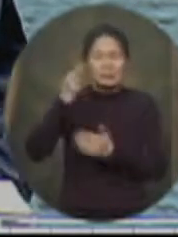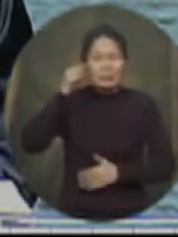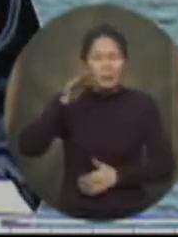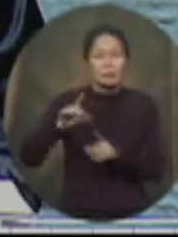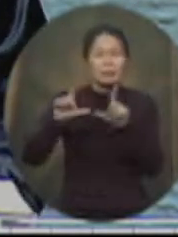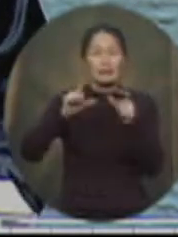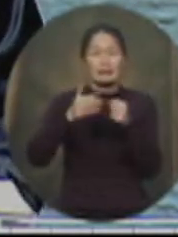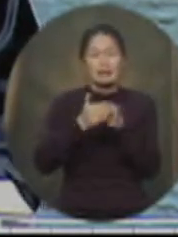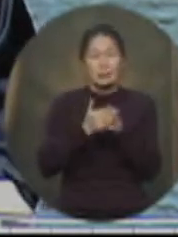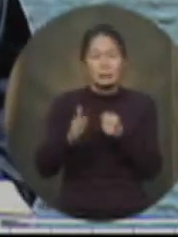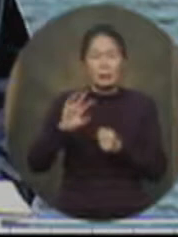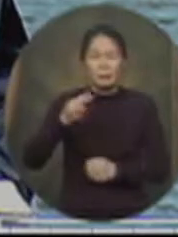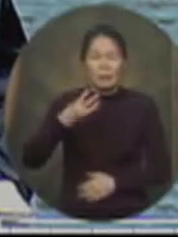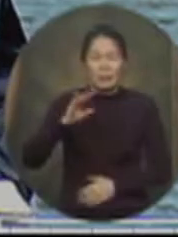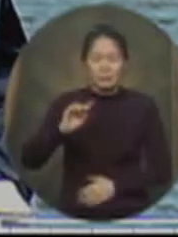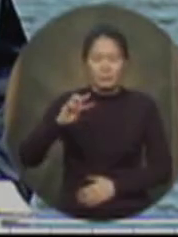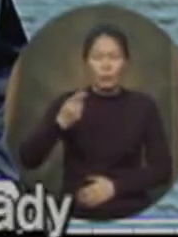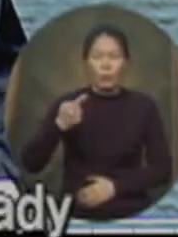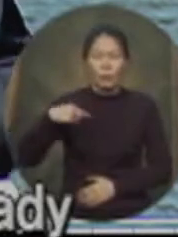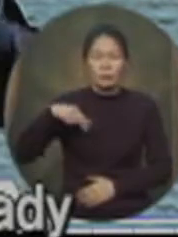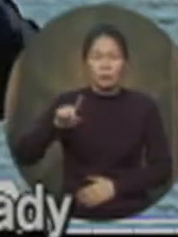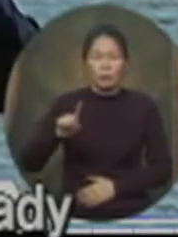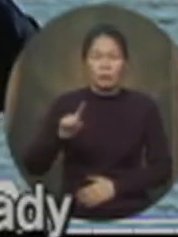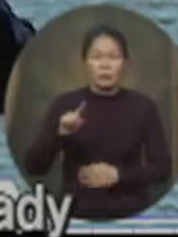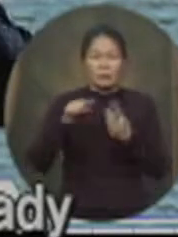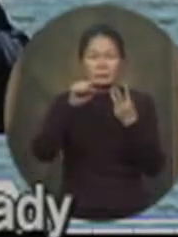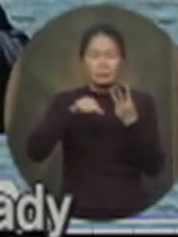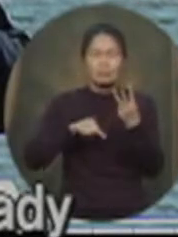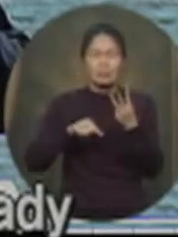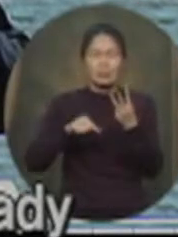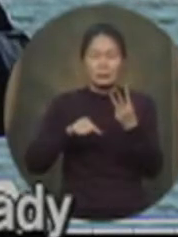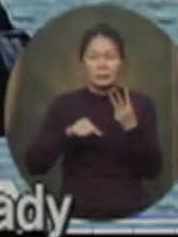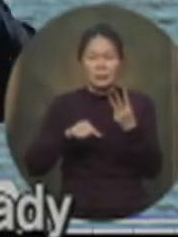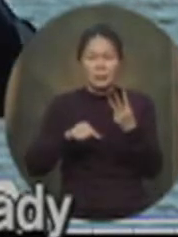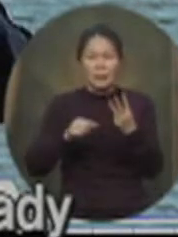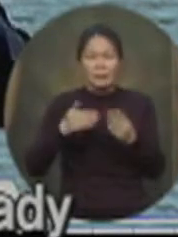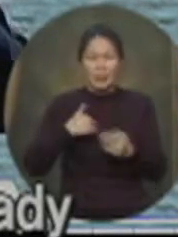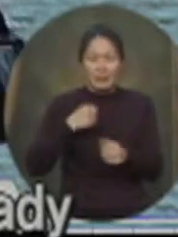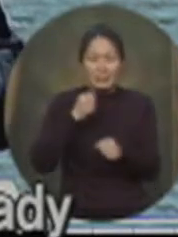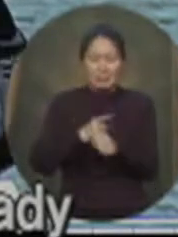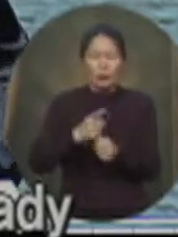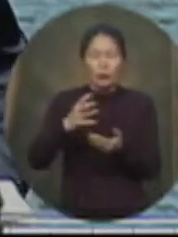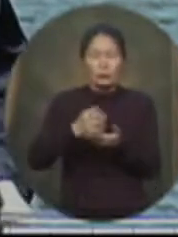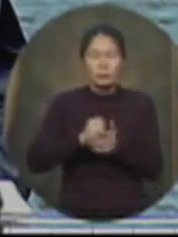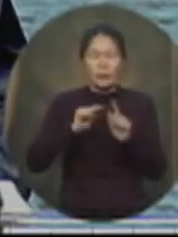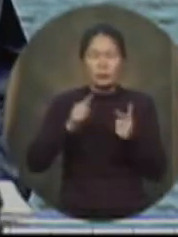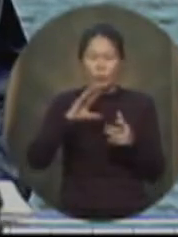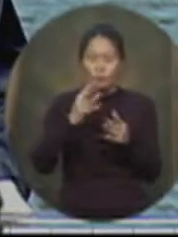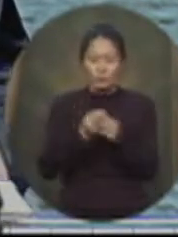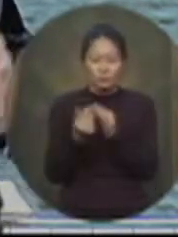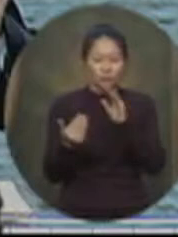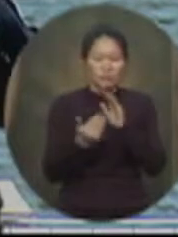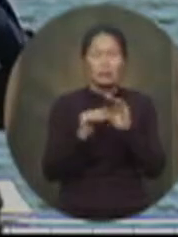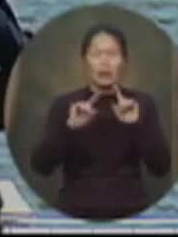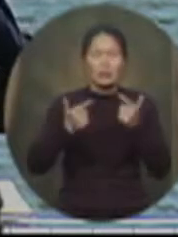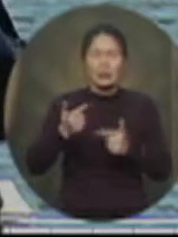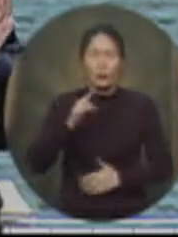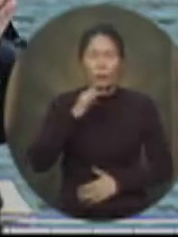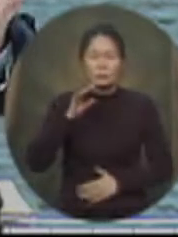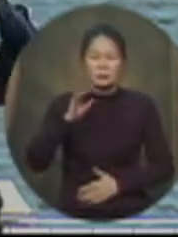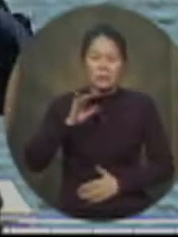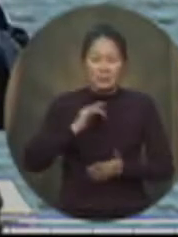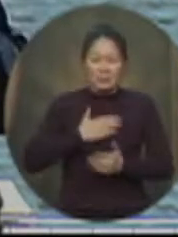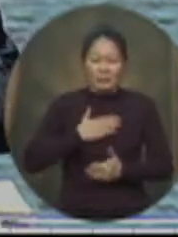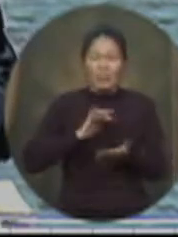12절에서 14절 말씀입니다 내가 이미 얻었다 함도 아니요 온전히 이루었다 함도 아니라 오직 내가 그리스도 예수께